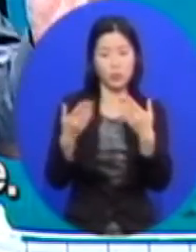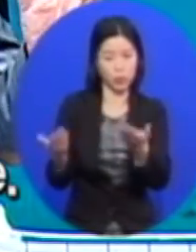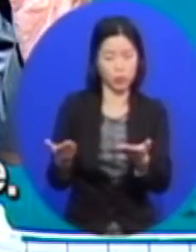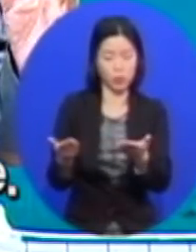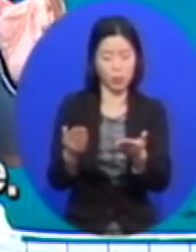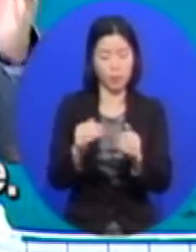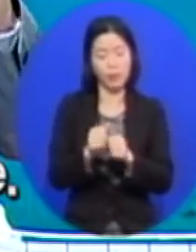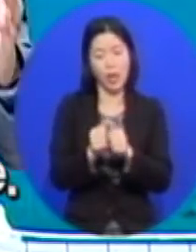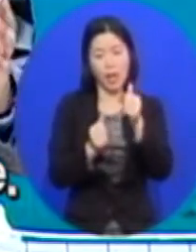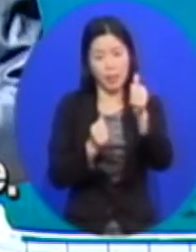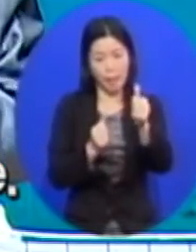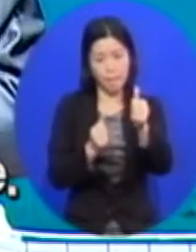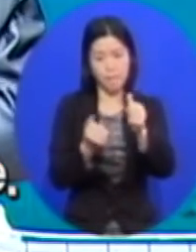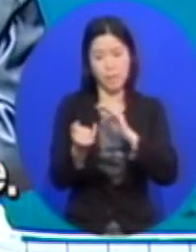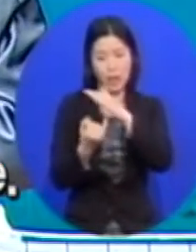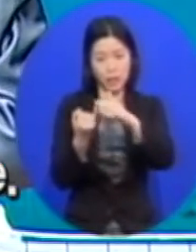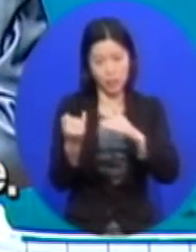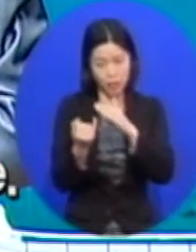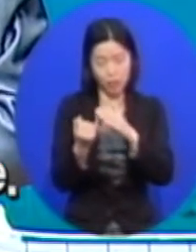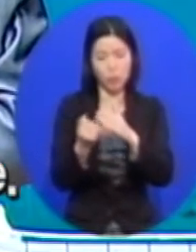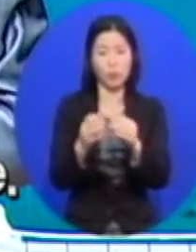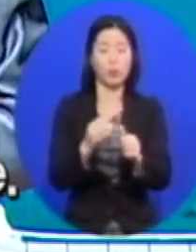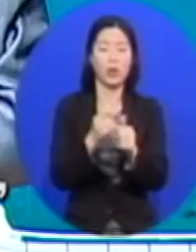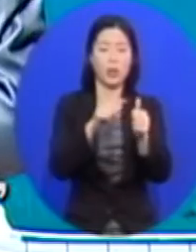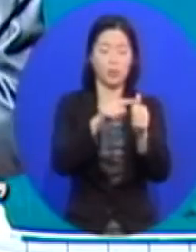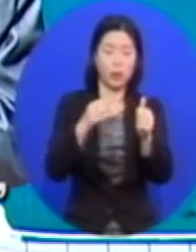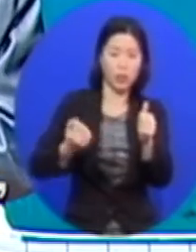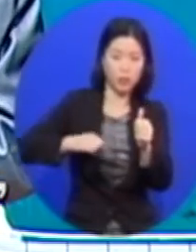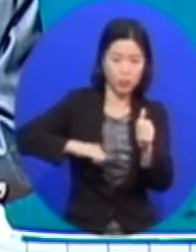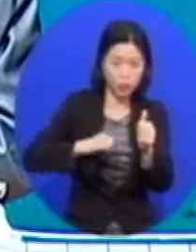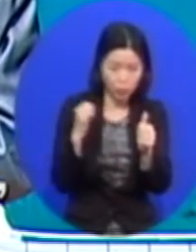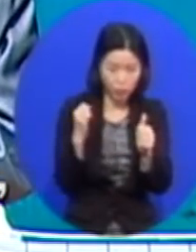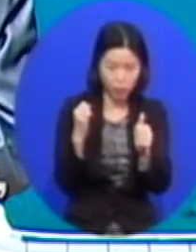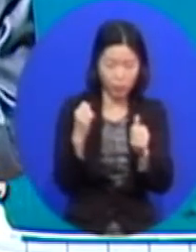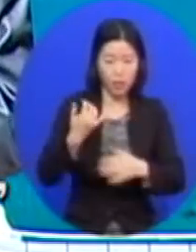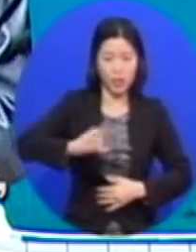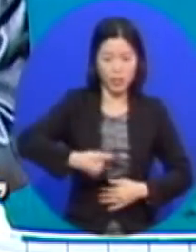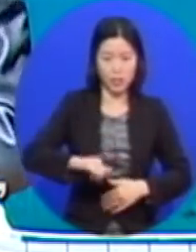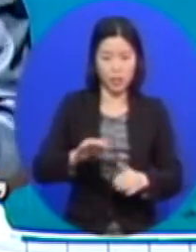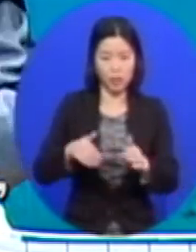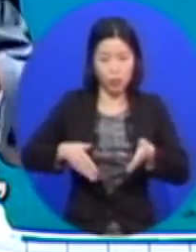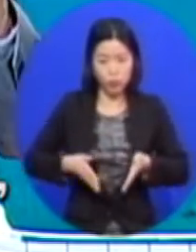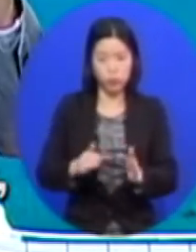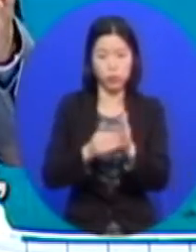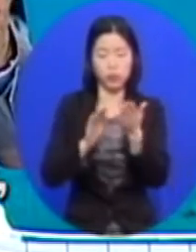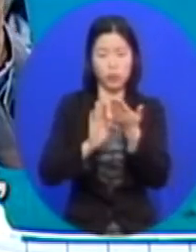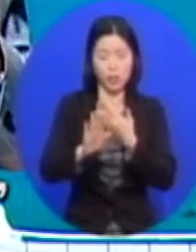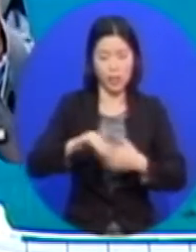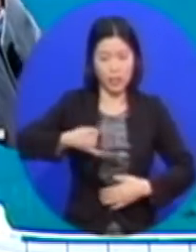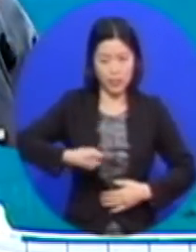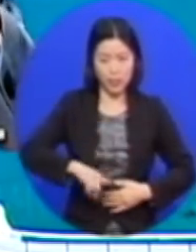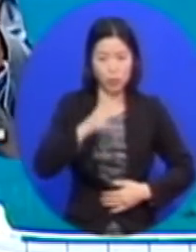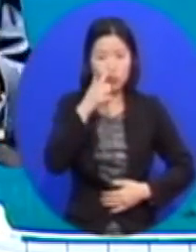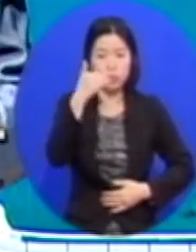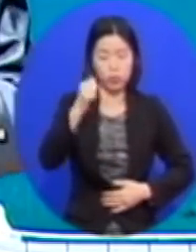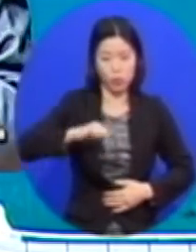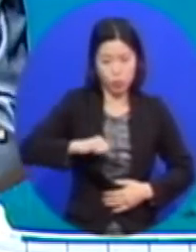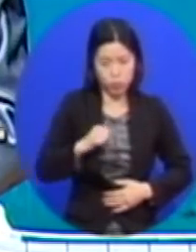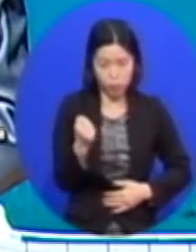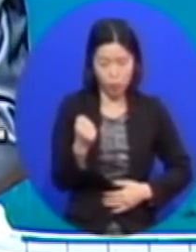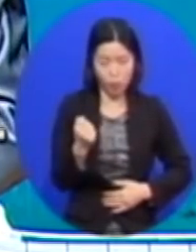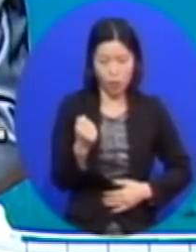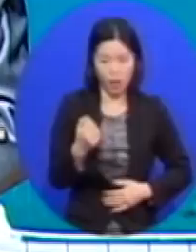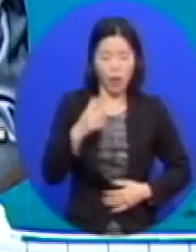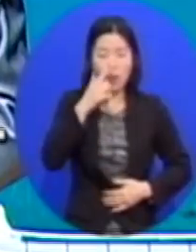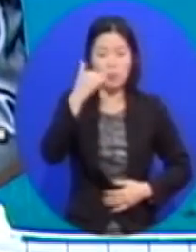남편에게 순종하고 나한테 는 아내를 사라가 자녀를 낳고 난 다음에 자녀들은 부모에게 순종하고 부모는 자녀를